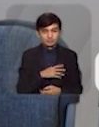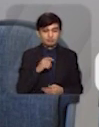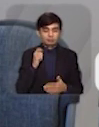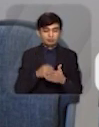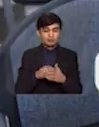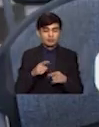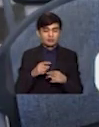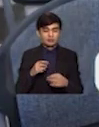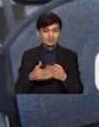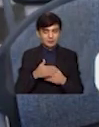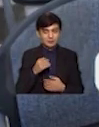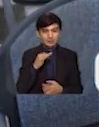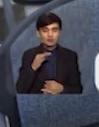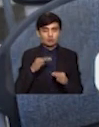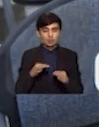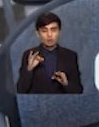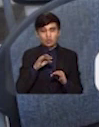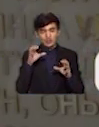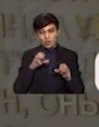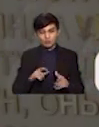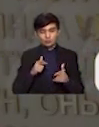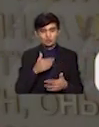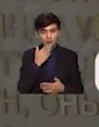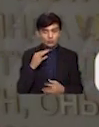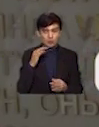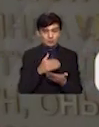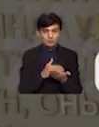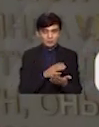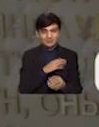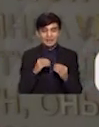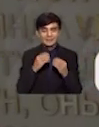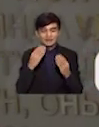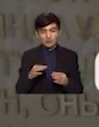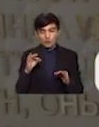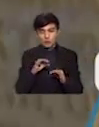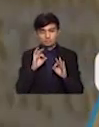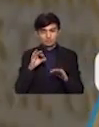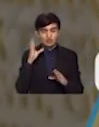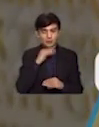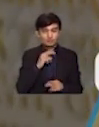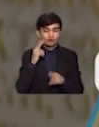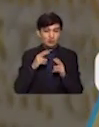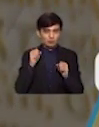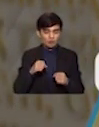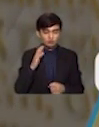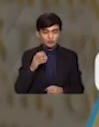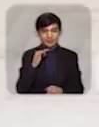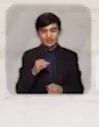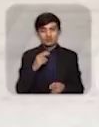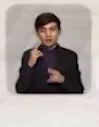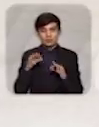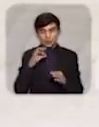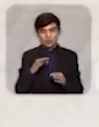тағайындалды. Сот қаулысы әлі заңды күшіне енген жоқ, тараптар 10 тәулік ішінде қаулыға шағым келтіре алады. Бірақ осыған дейін шағымдар